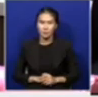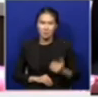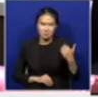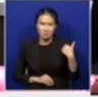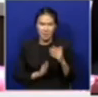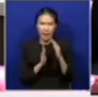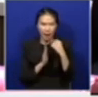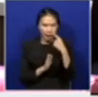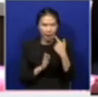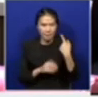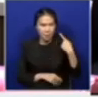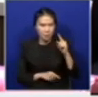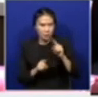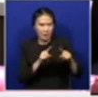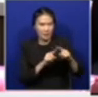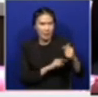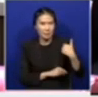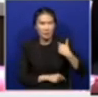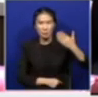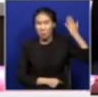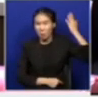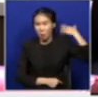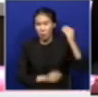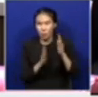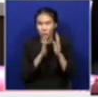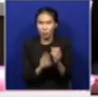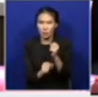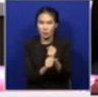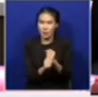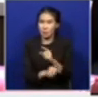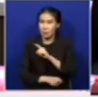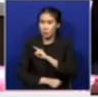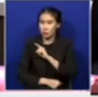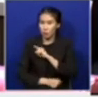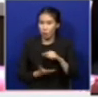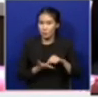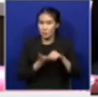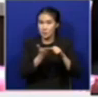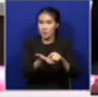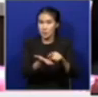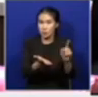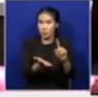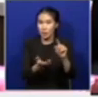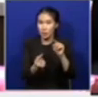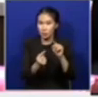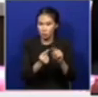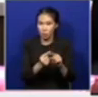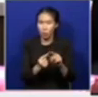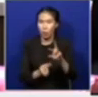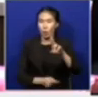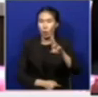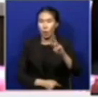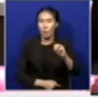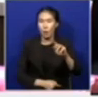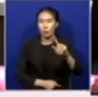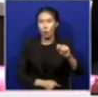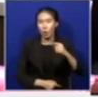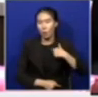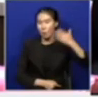การศึกษาผลกระทบอย่างรอบคอบรวมทั้งหารือกับหน่วยงานทั้งภาครัฐภาคเอกชนและภาคประชาสังค